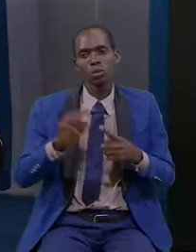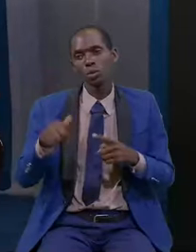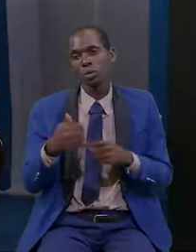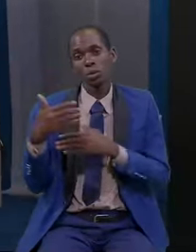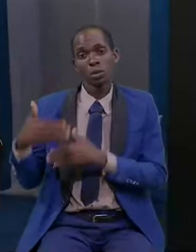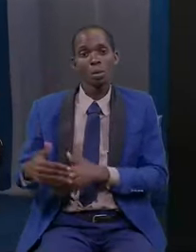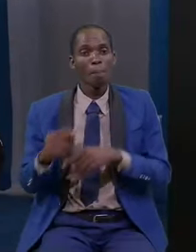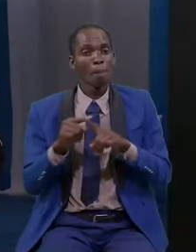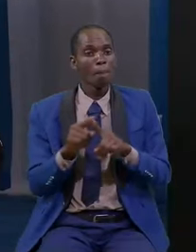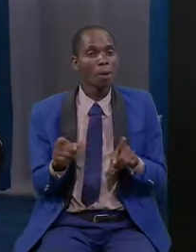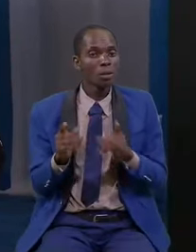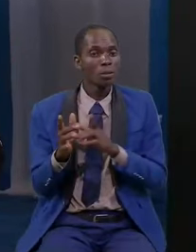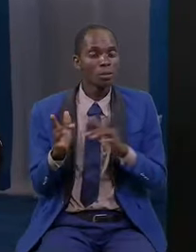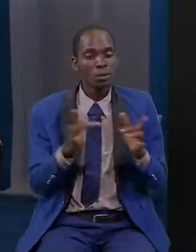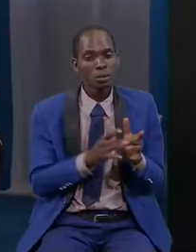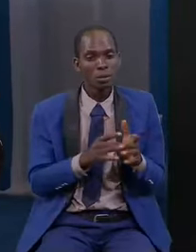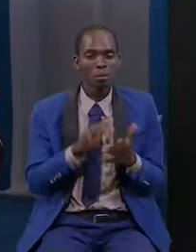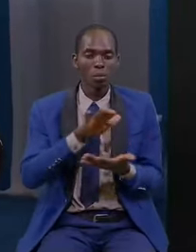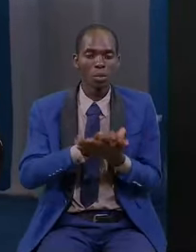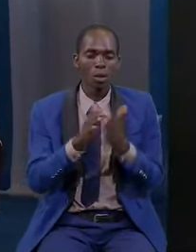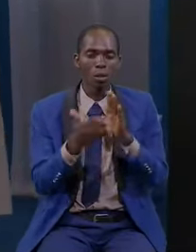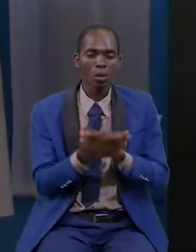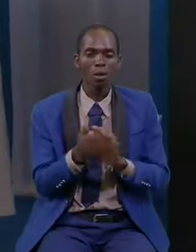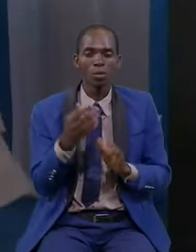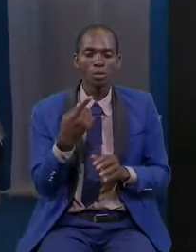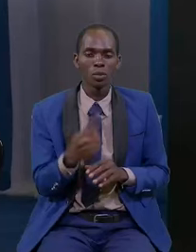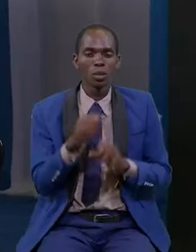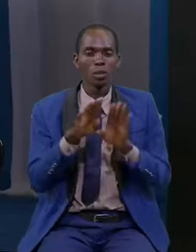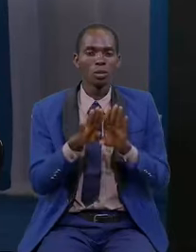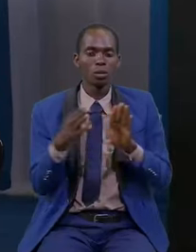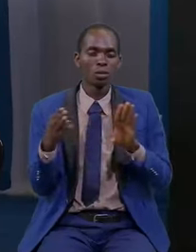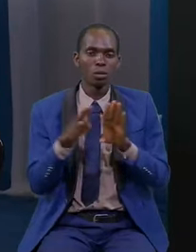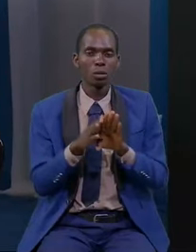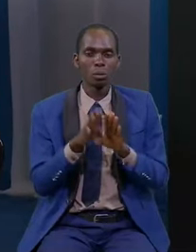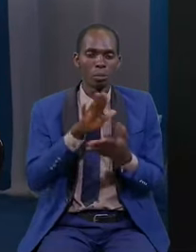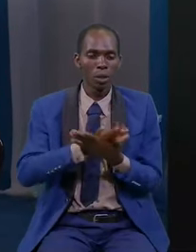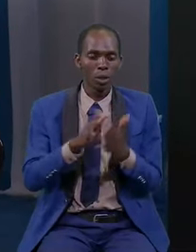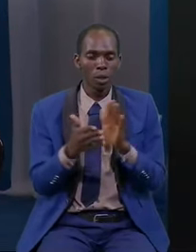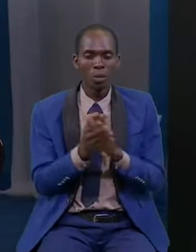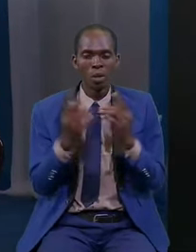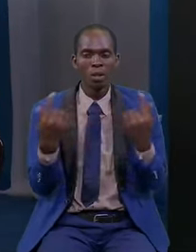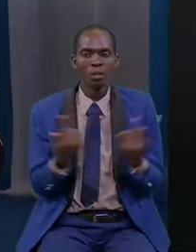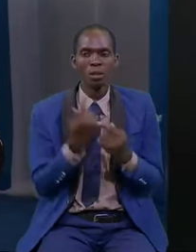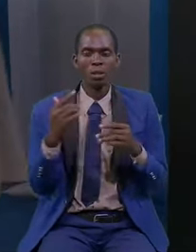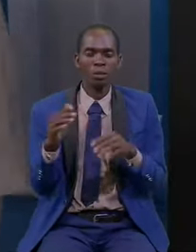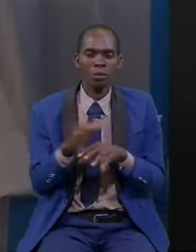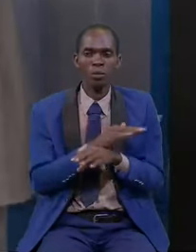Jésus est devenu la porte entre l'homme pécheur et le Saint